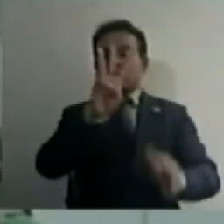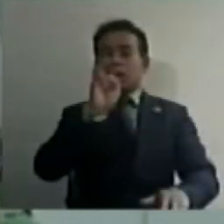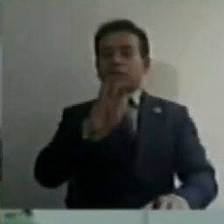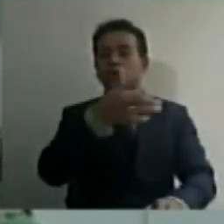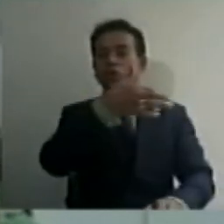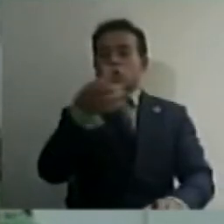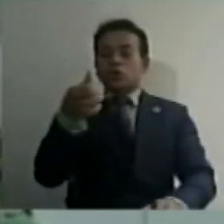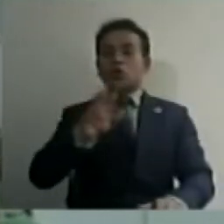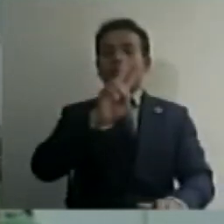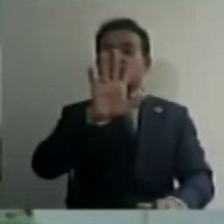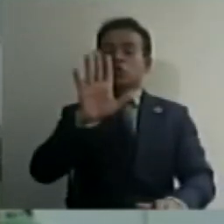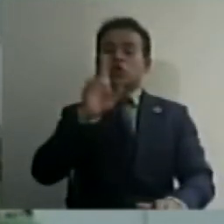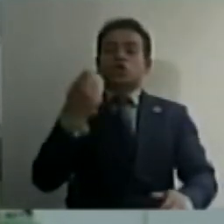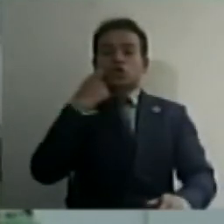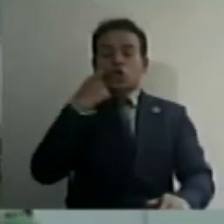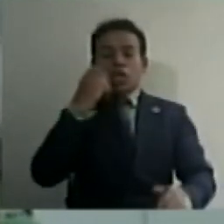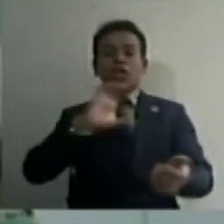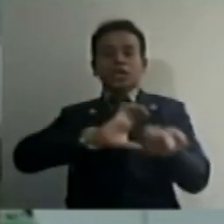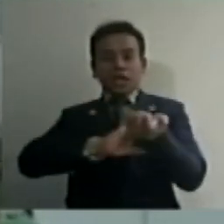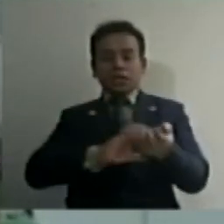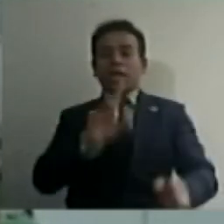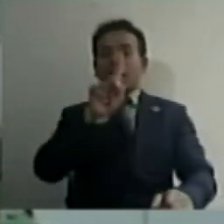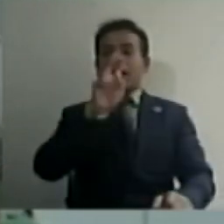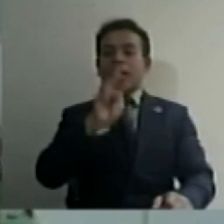1,314 জন নার্সকে প্রশিক্ষণ প্রদান করা হয়েছে।